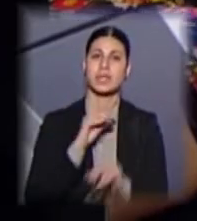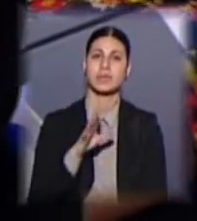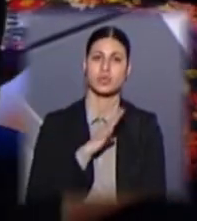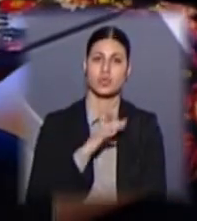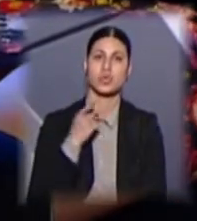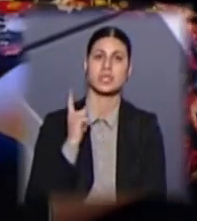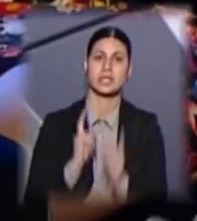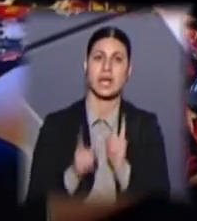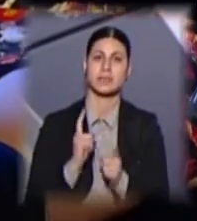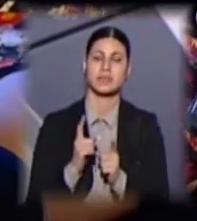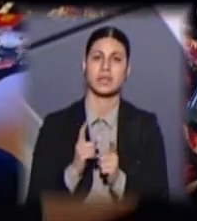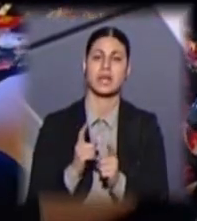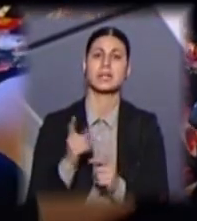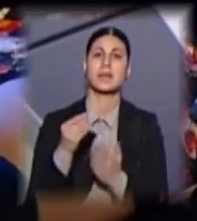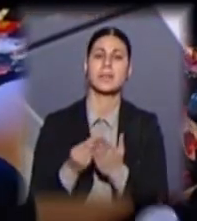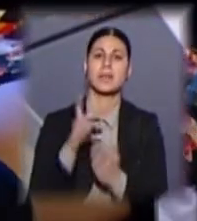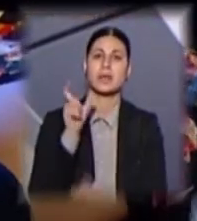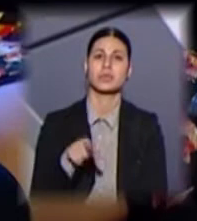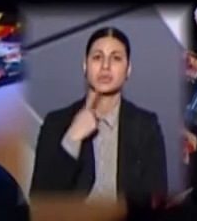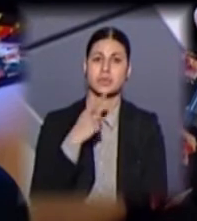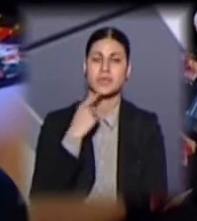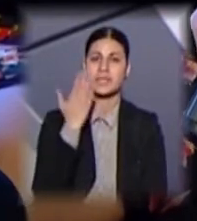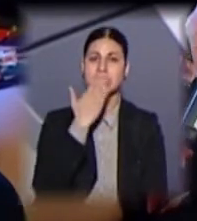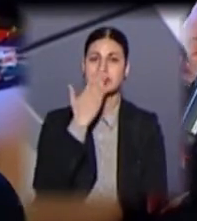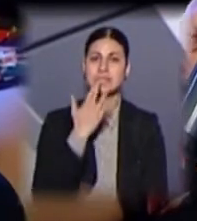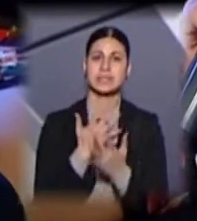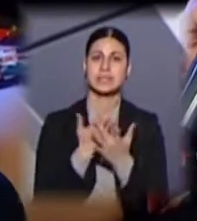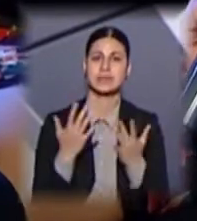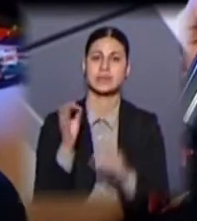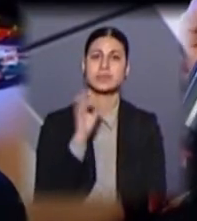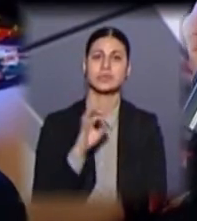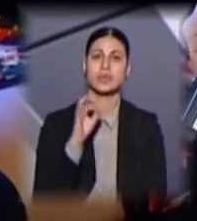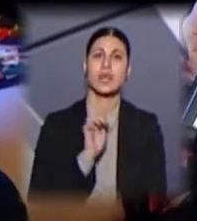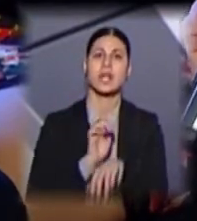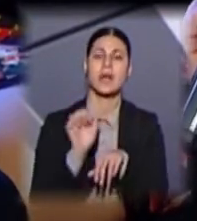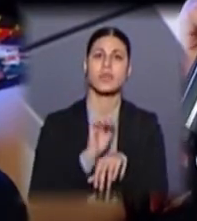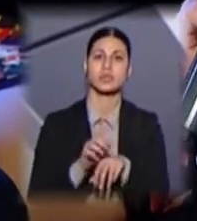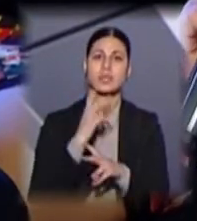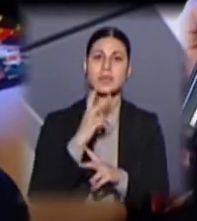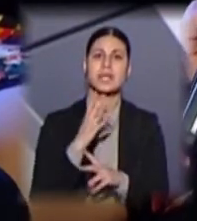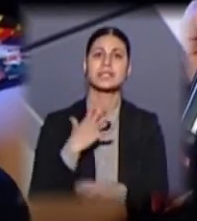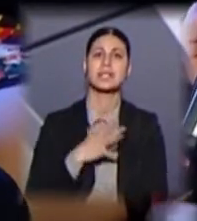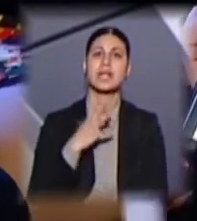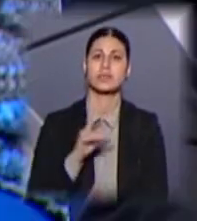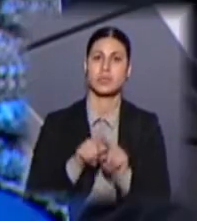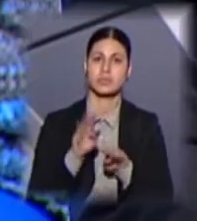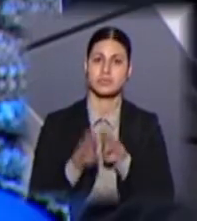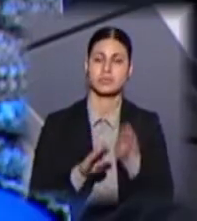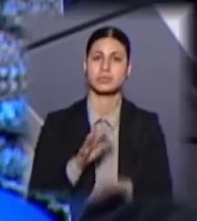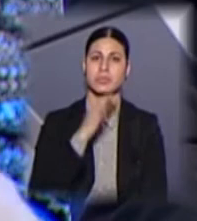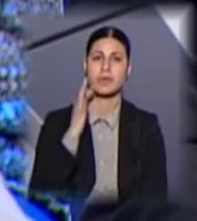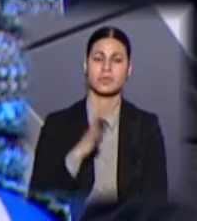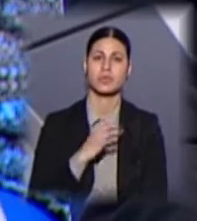ნამდვილად იყო წარმატებული. ბატონმა კახმეგვაც ახსენა წიგნების პერკაპეტა გამოცემის თვალსაზრისით საკმაოდ წინ გადადგმული ნაბიჯი